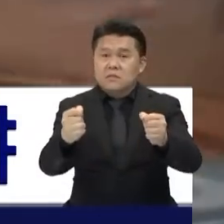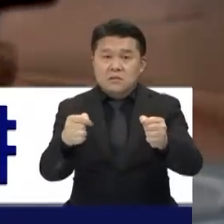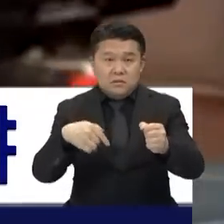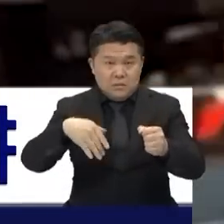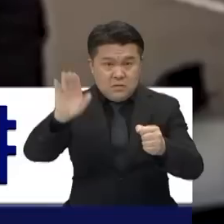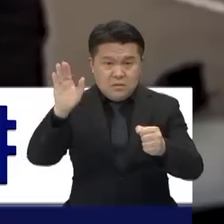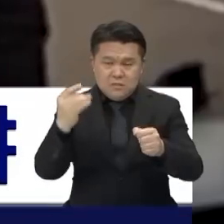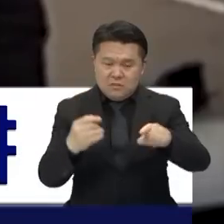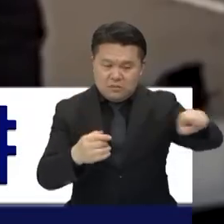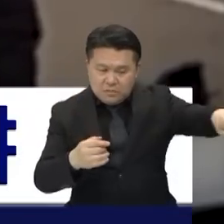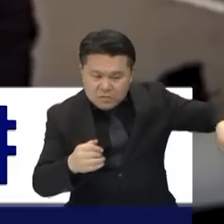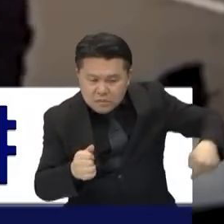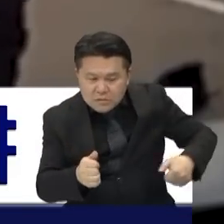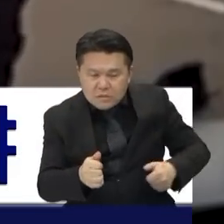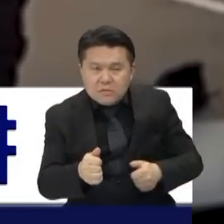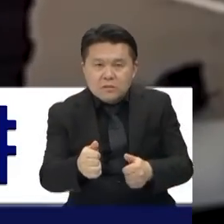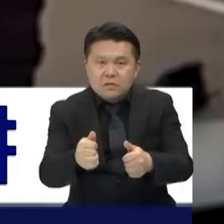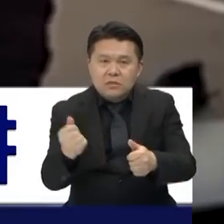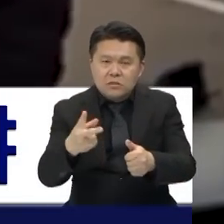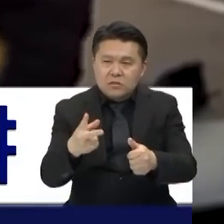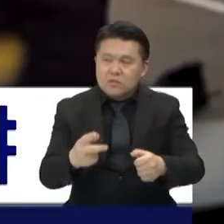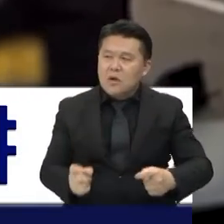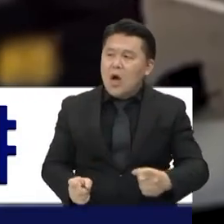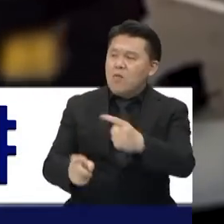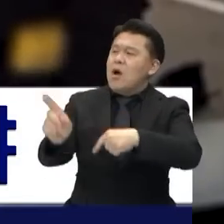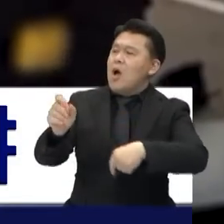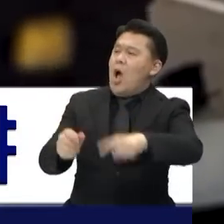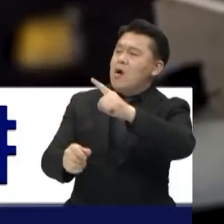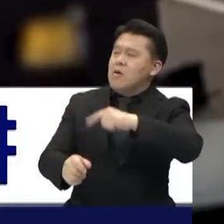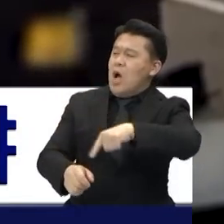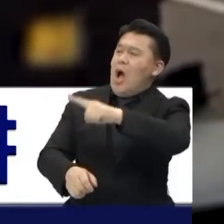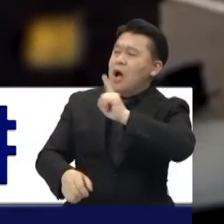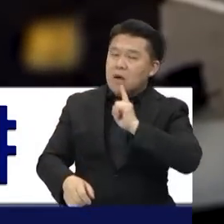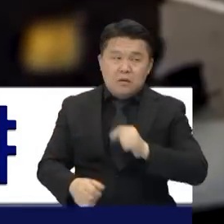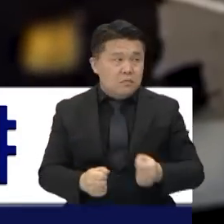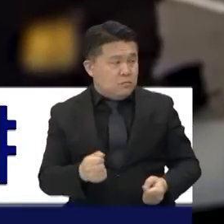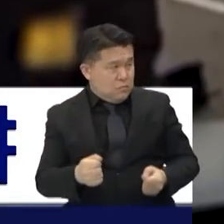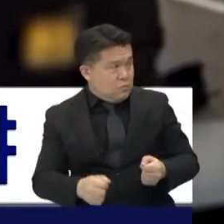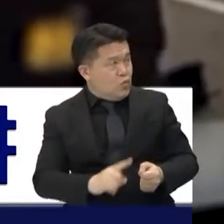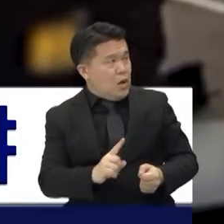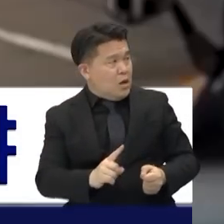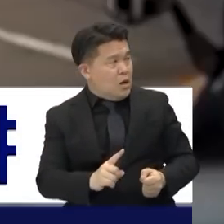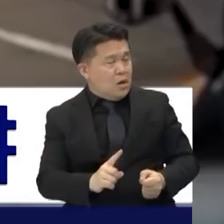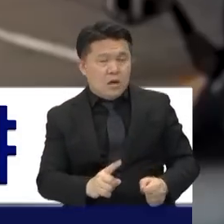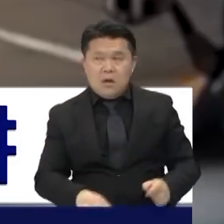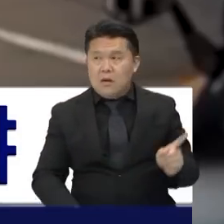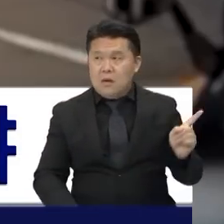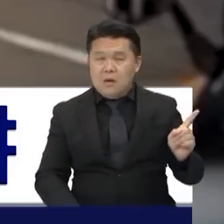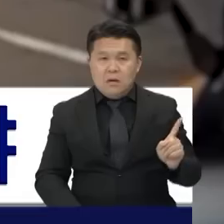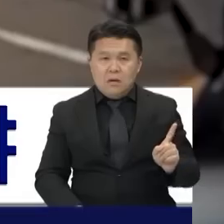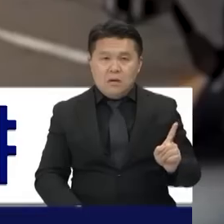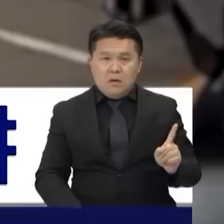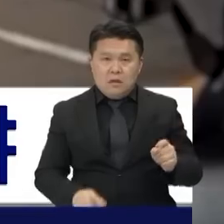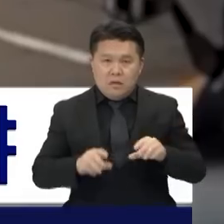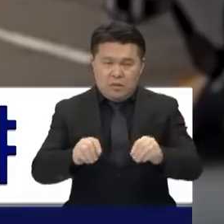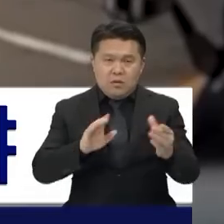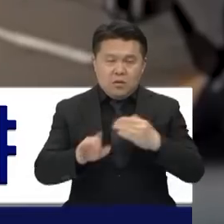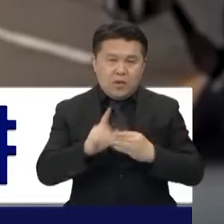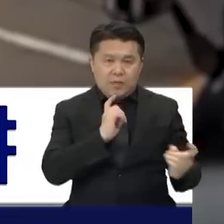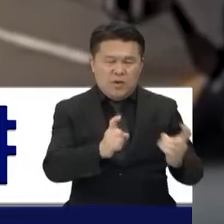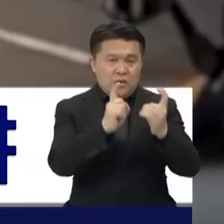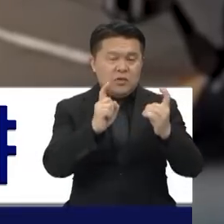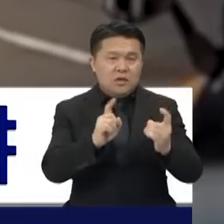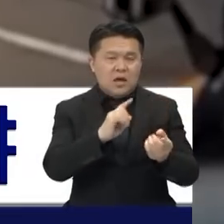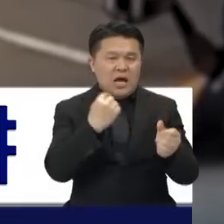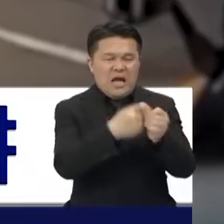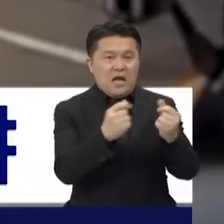경적을 울리자 이 오토바이 되돌아와 차량을 쫓아온 뒤 운전자에게 시비를 겁니다. 두 사람은 정차한 뒤 말다툼을 벌이다